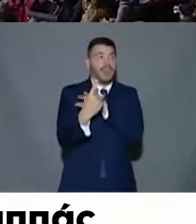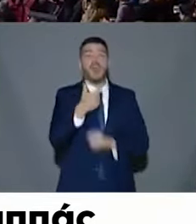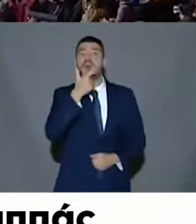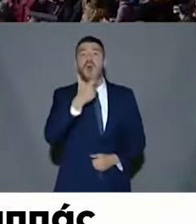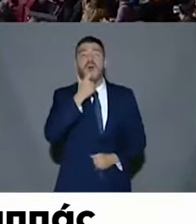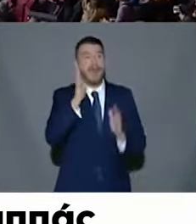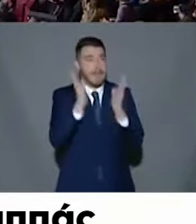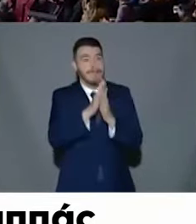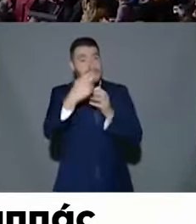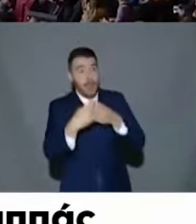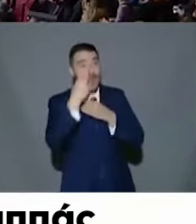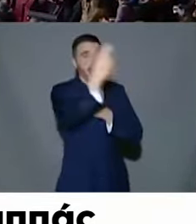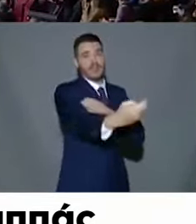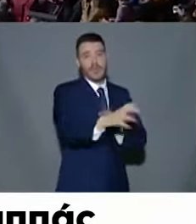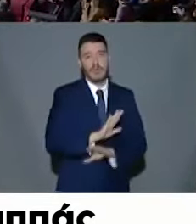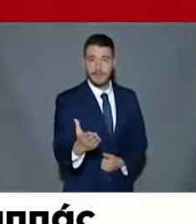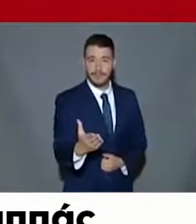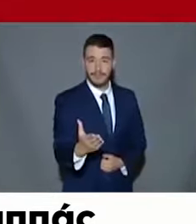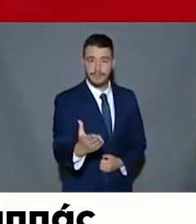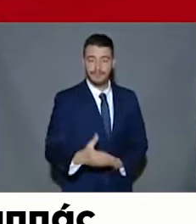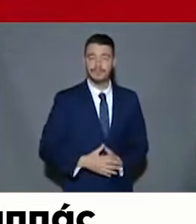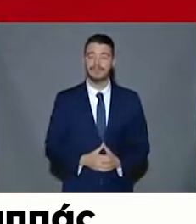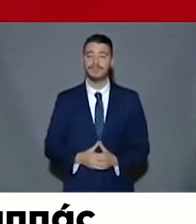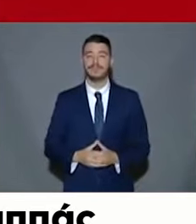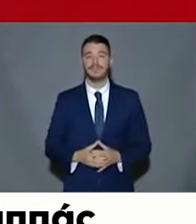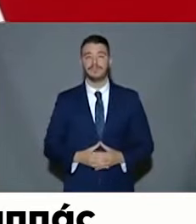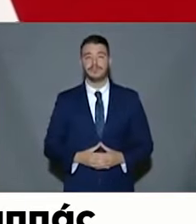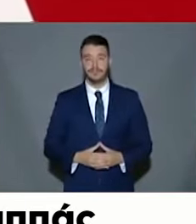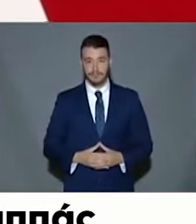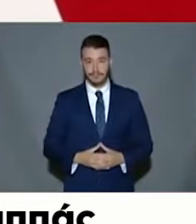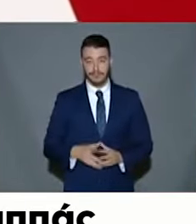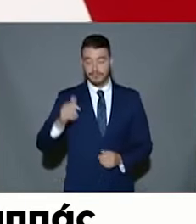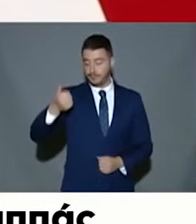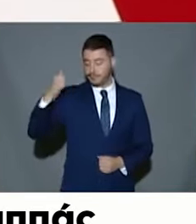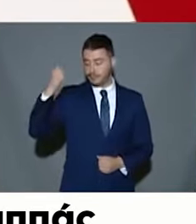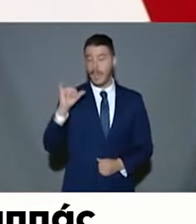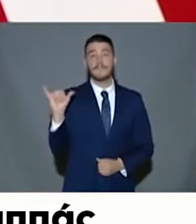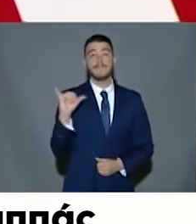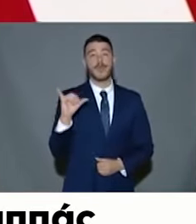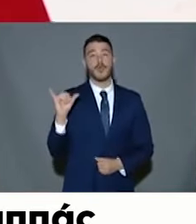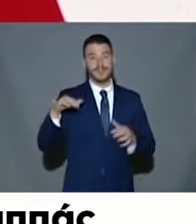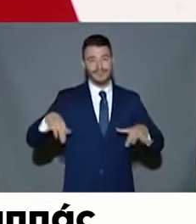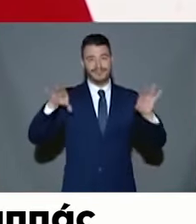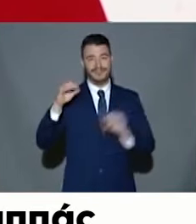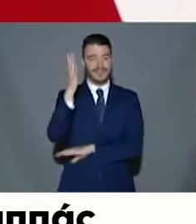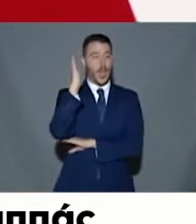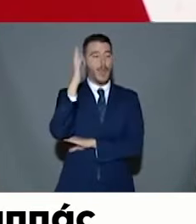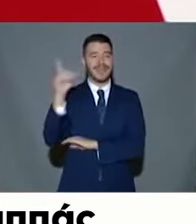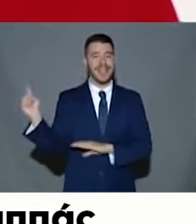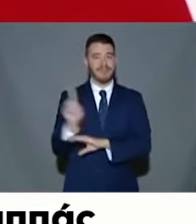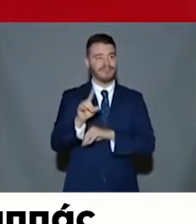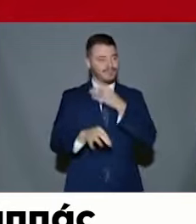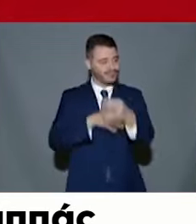Ποιος ορίζει ως εσωτερικούς υπονομευτές τελικά. Ναι, μέχρι χθες ο εσωτερικός εχθρός ήταν αυτοί που έφυγαν, έτσι δεν είναι. Πάνε αυτοί